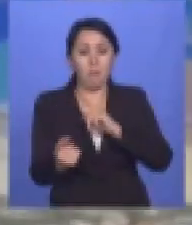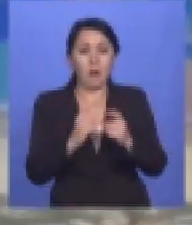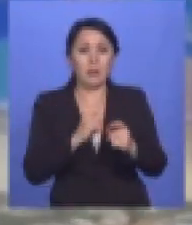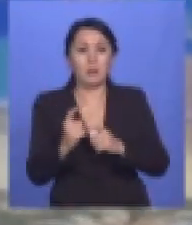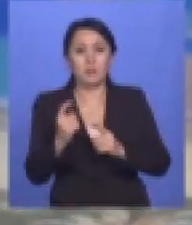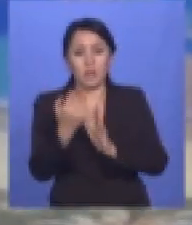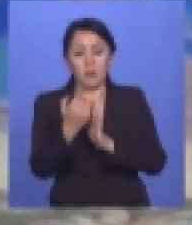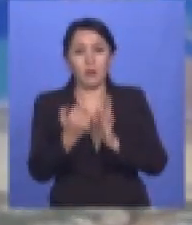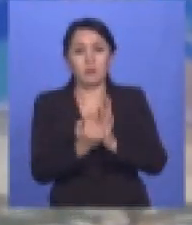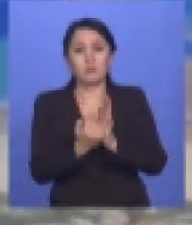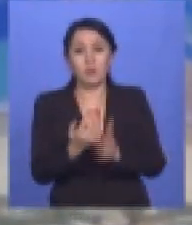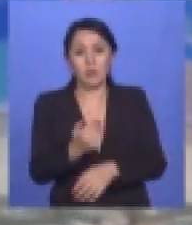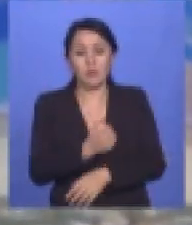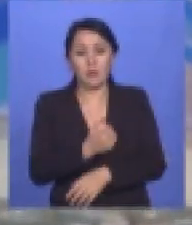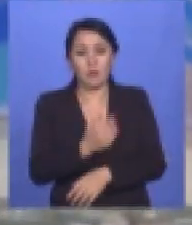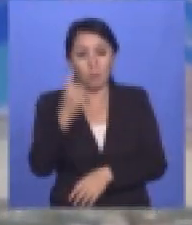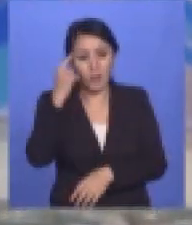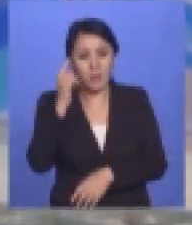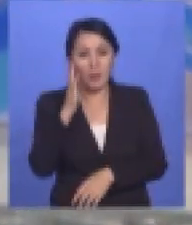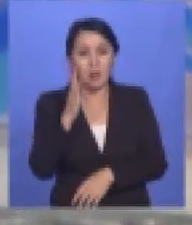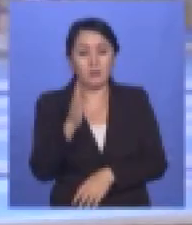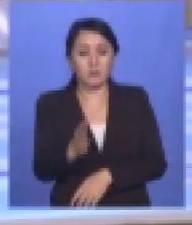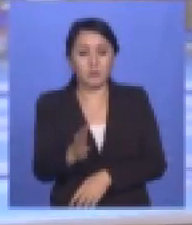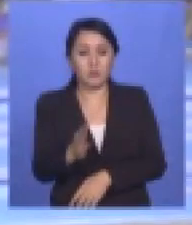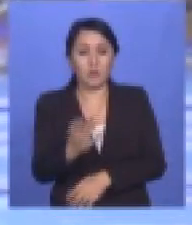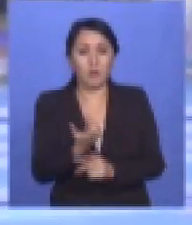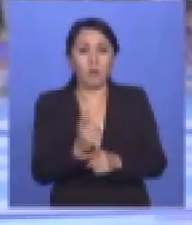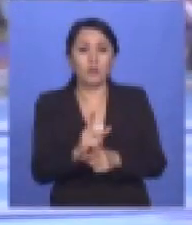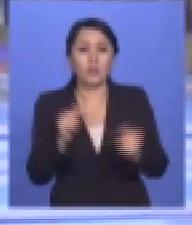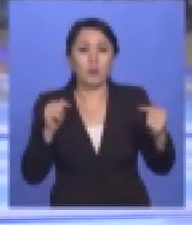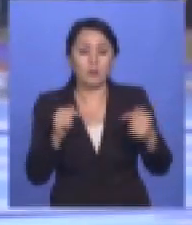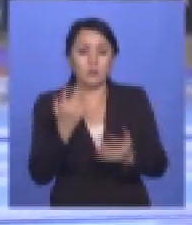жарыстар тізіміне енгізуді көздеп отыр. Ойдағы орындалса, бәсеке барлық салмақ дәрежелері бойынша өтеді.